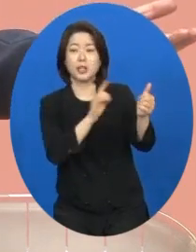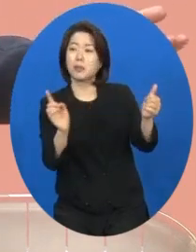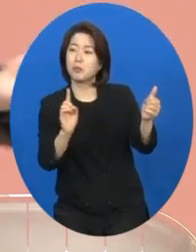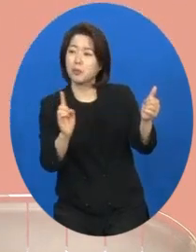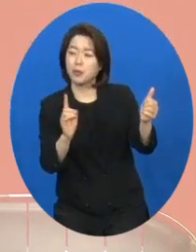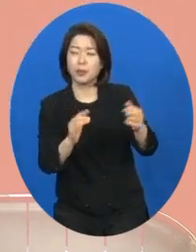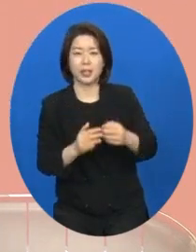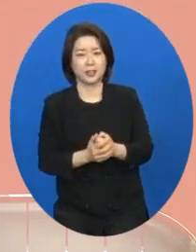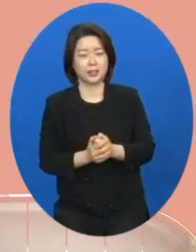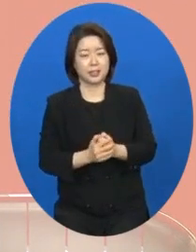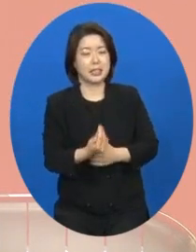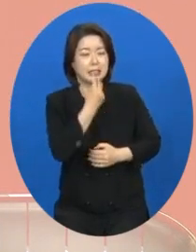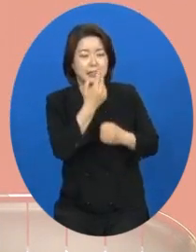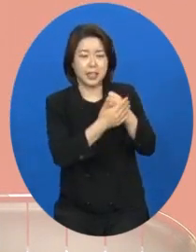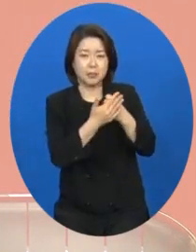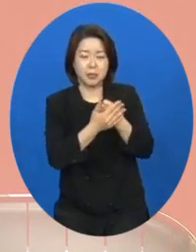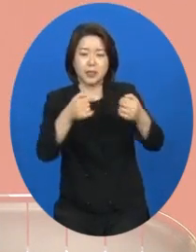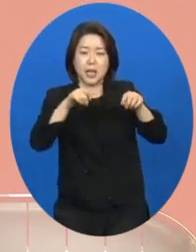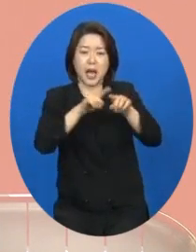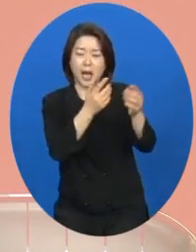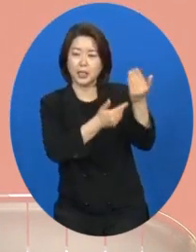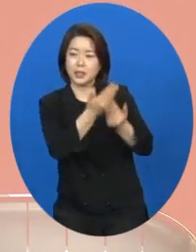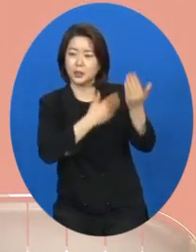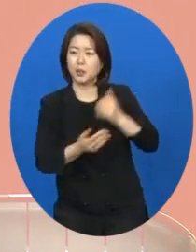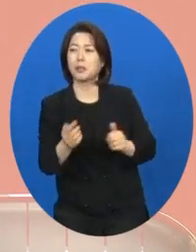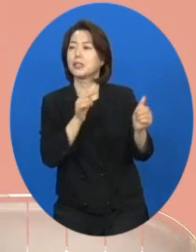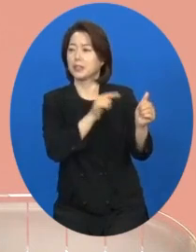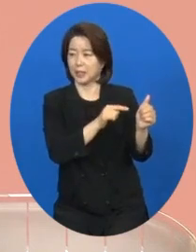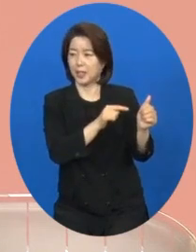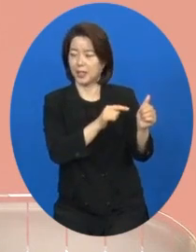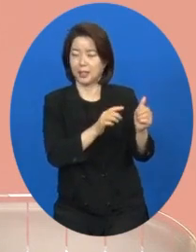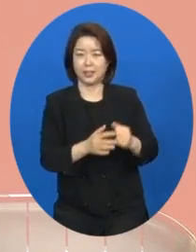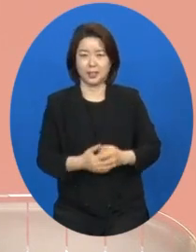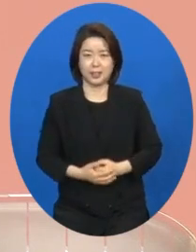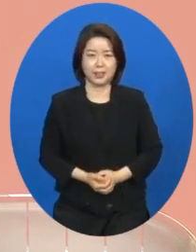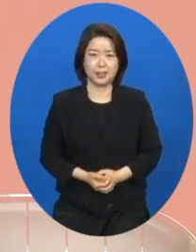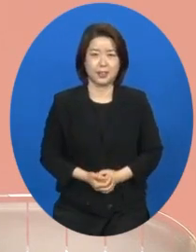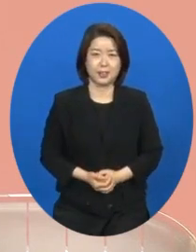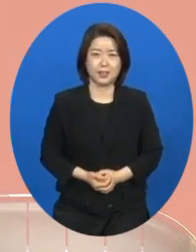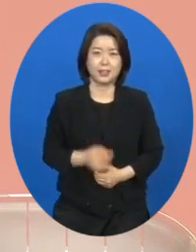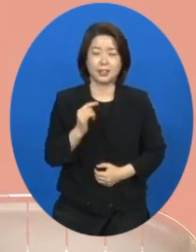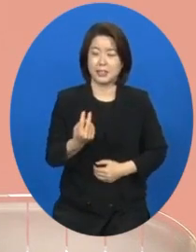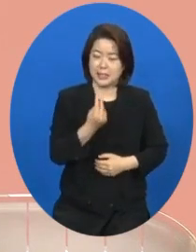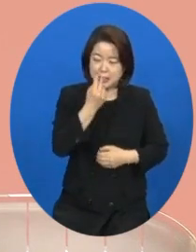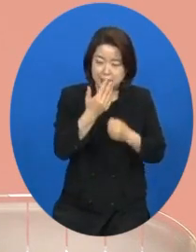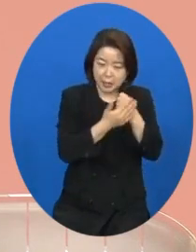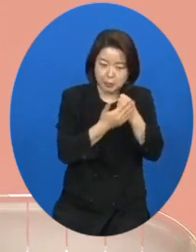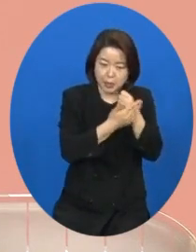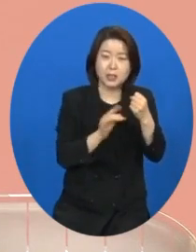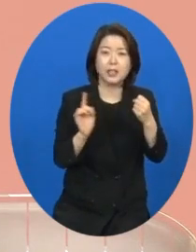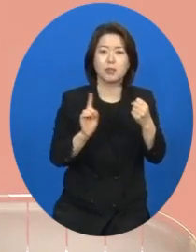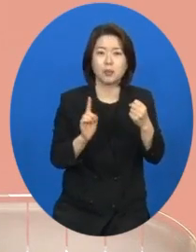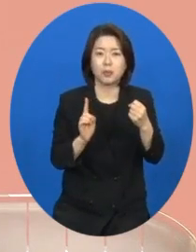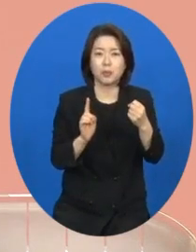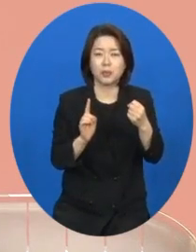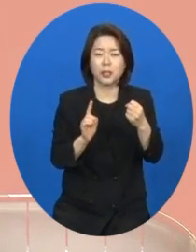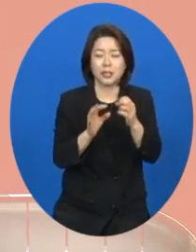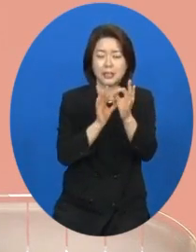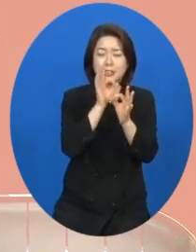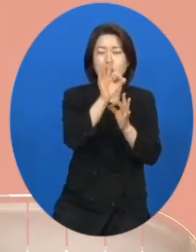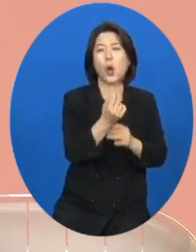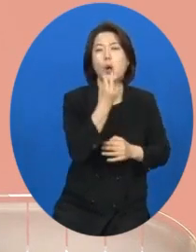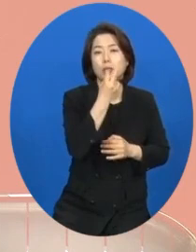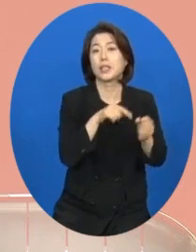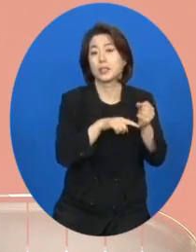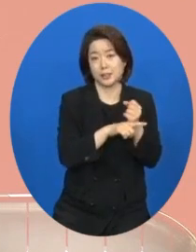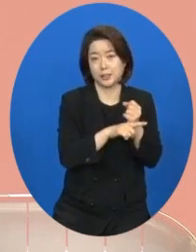존재입니까? 생명의 은혜를 함께 이어받을 자. 이 생명의 은혜는 영생을 말하는